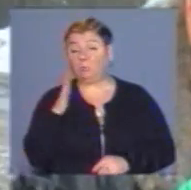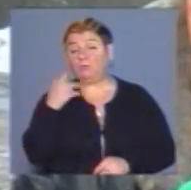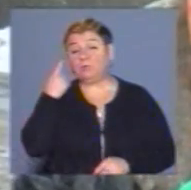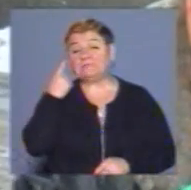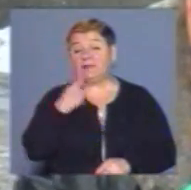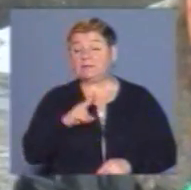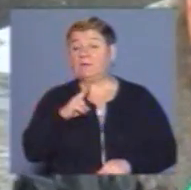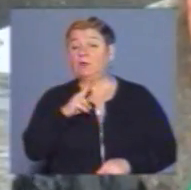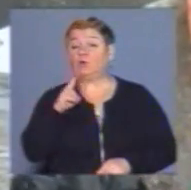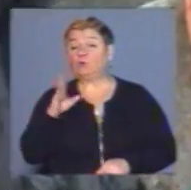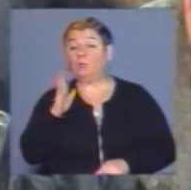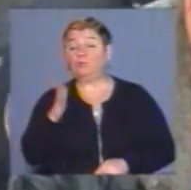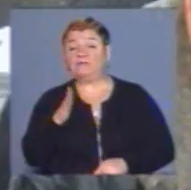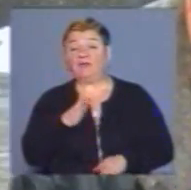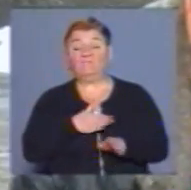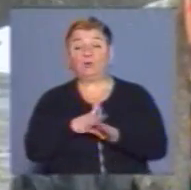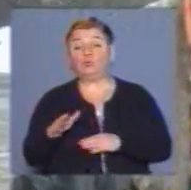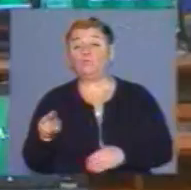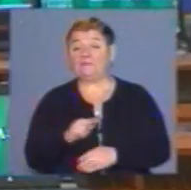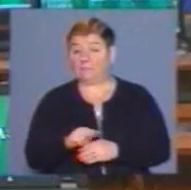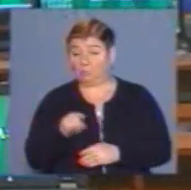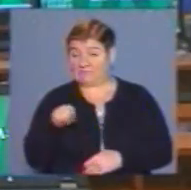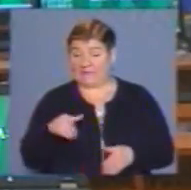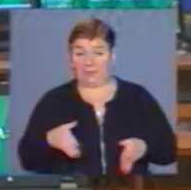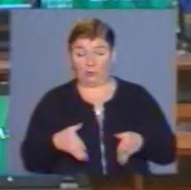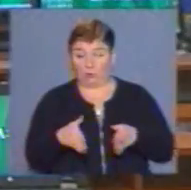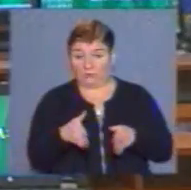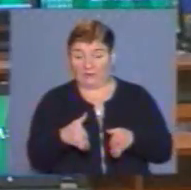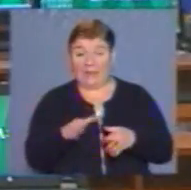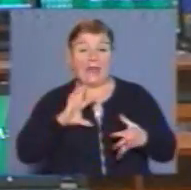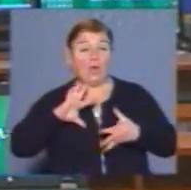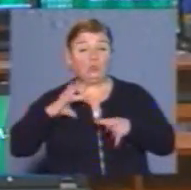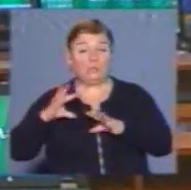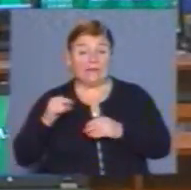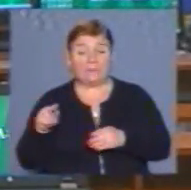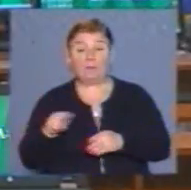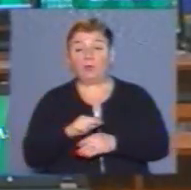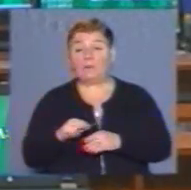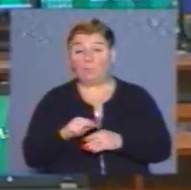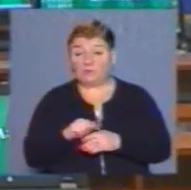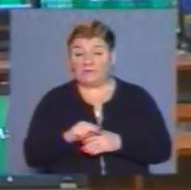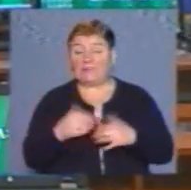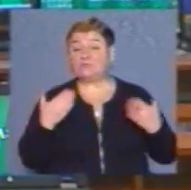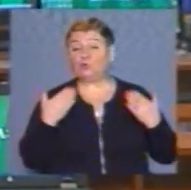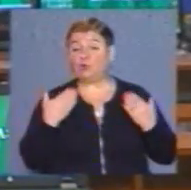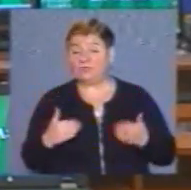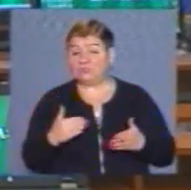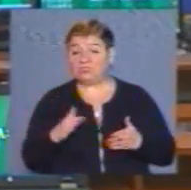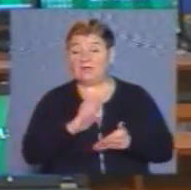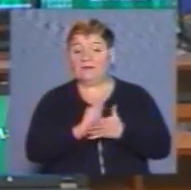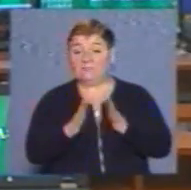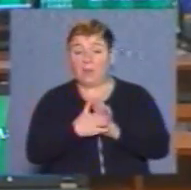хто буде виконувати ремонт даної дороги. Докладніше про ремонт автошляху та сьогоднішній стан доріг